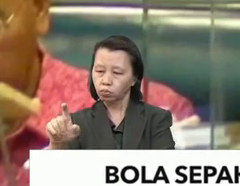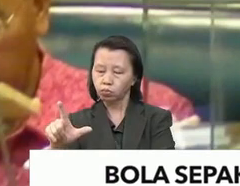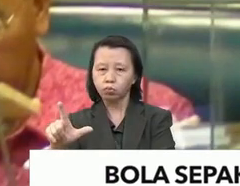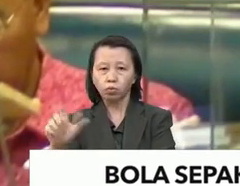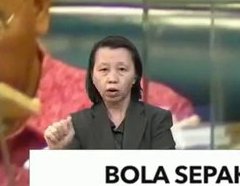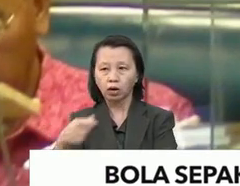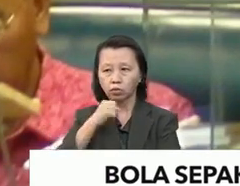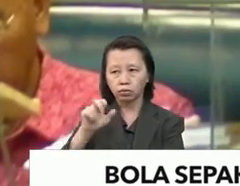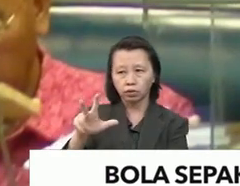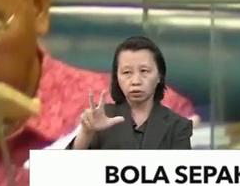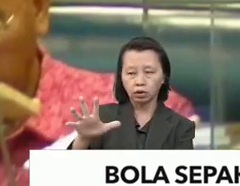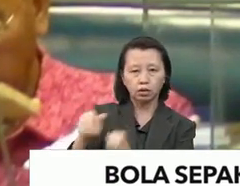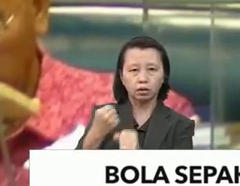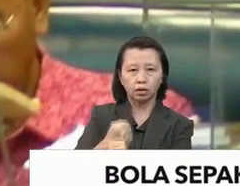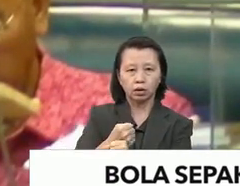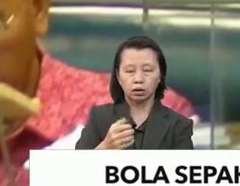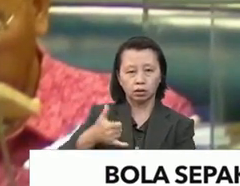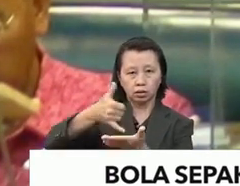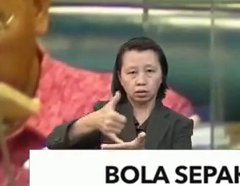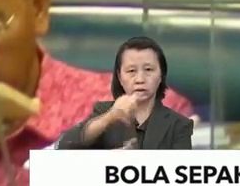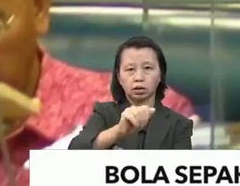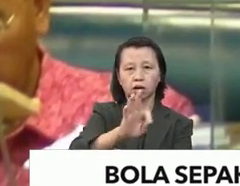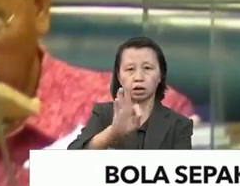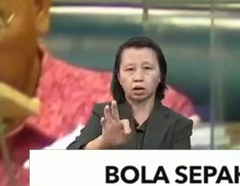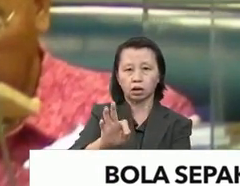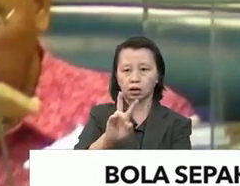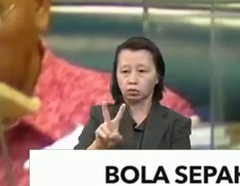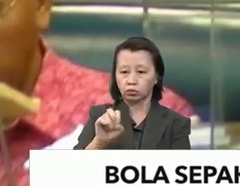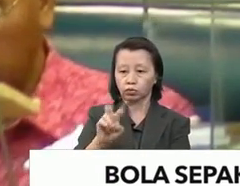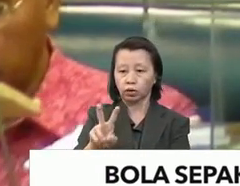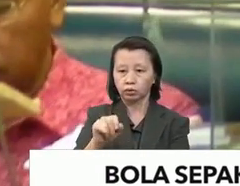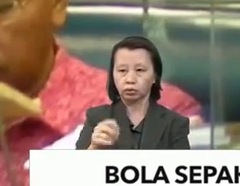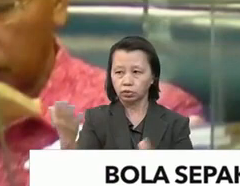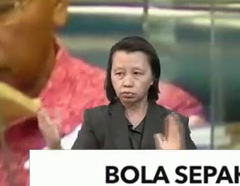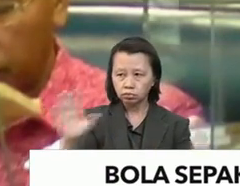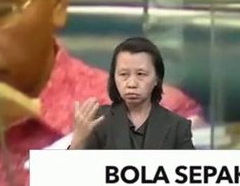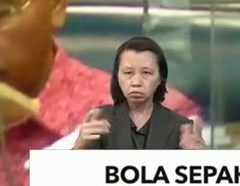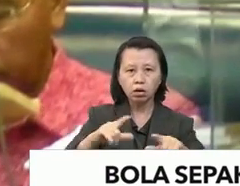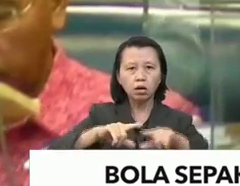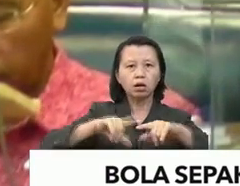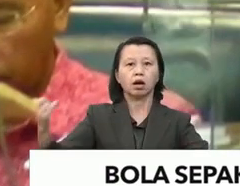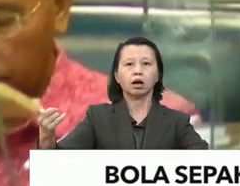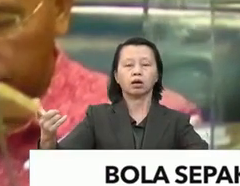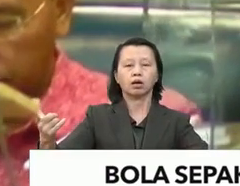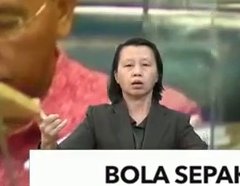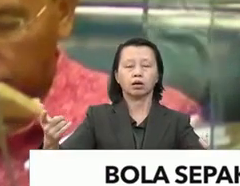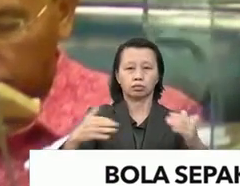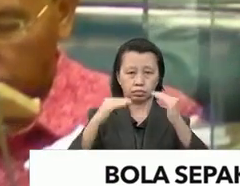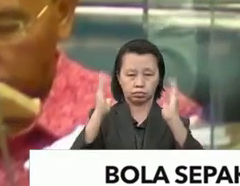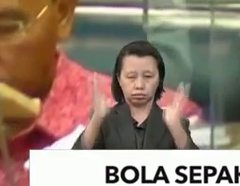35 tahun di kejuaraan AFF Suzuki Cup 2022 unjukkan perbedaan seperti berikut